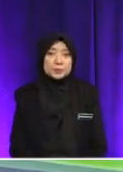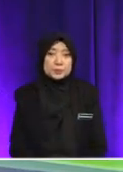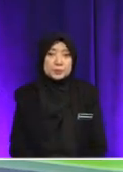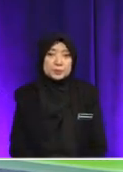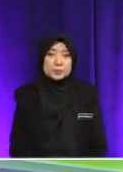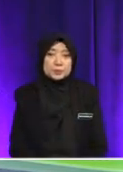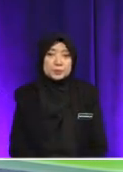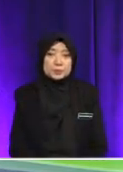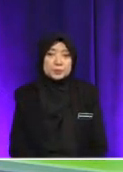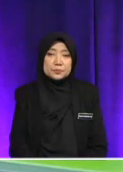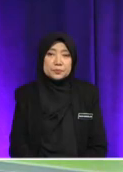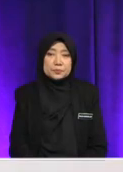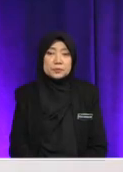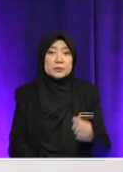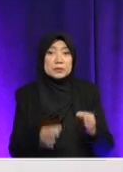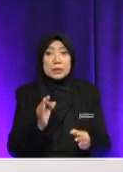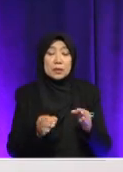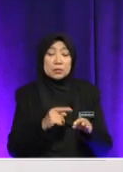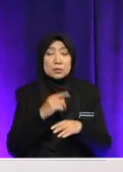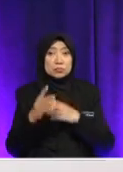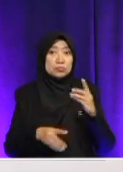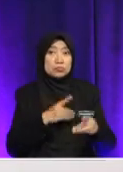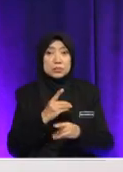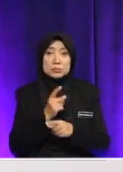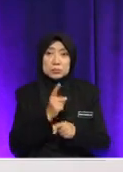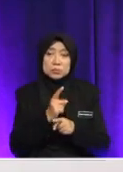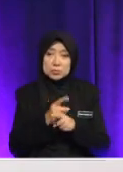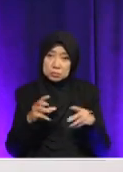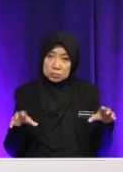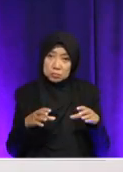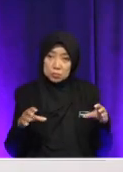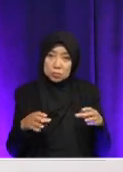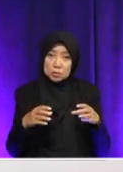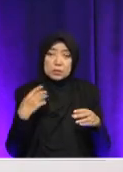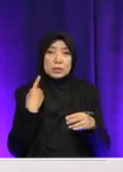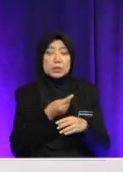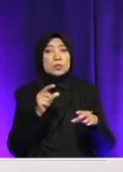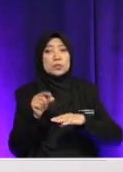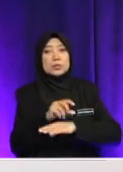Kalau yang di dunia sebenarnya mereka menggunakan